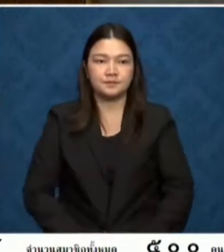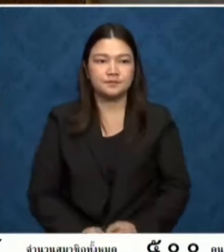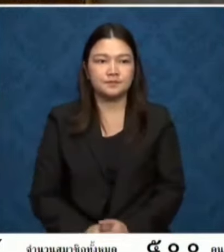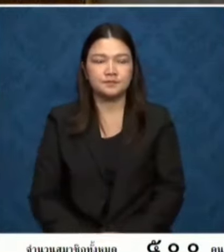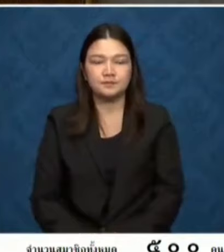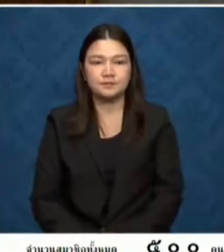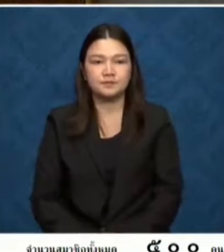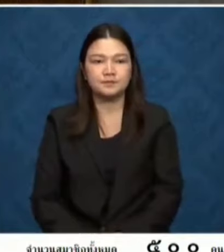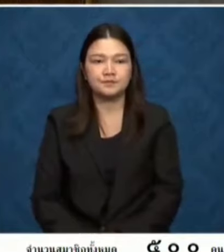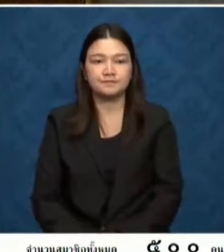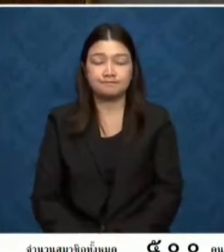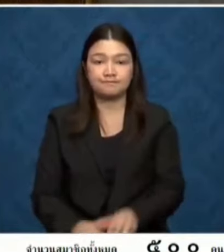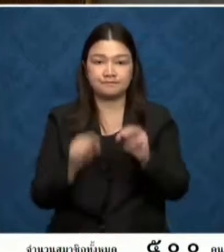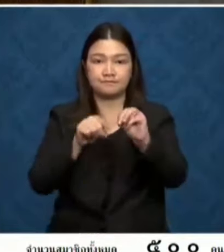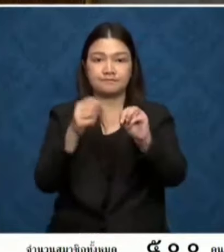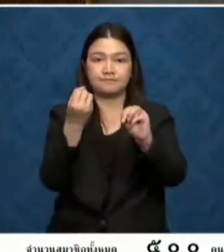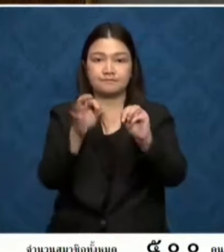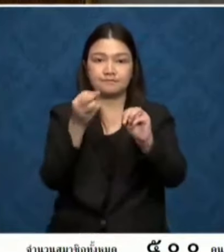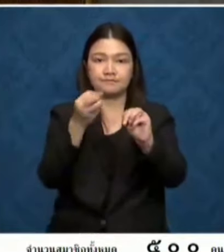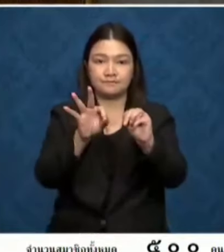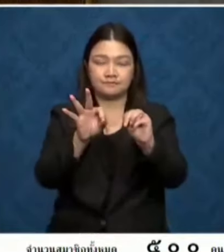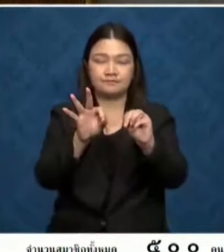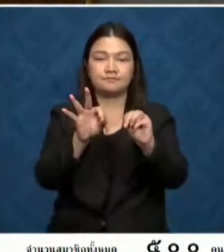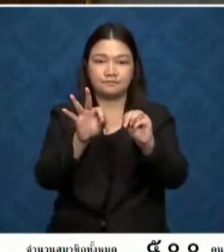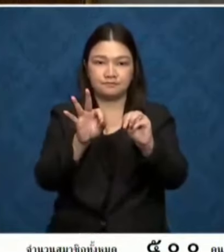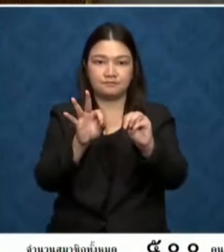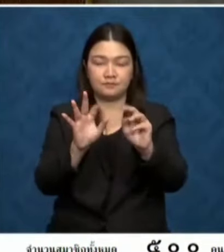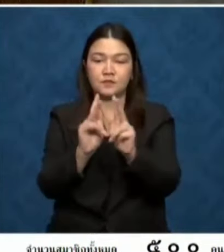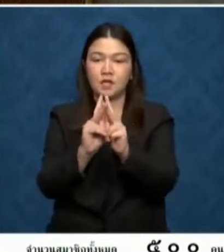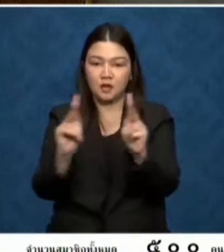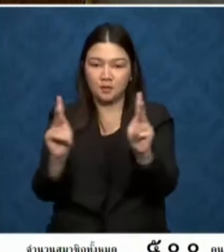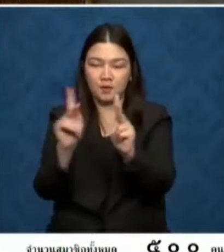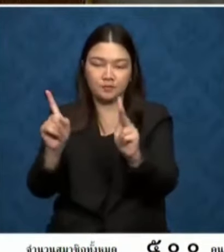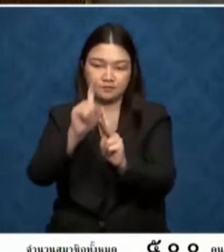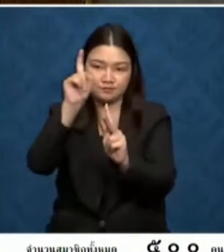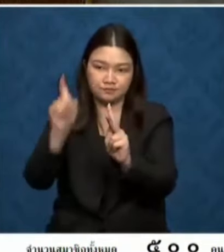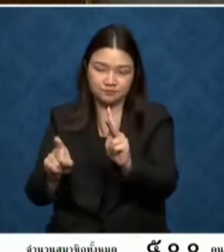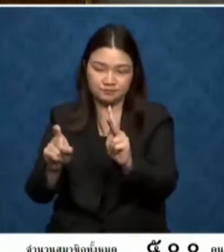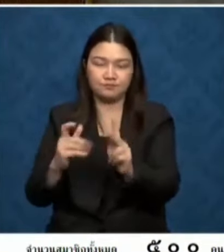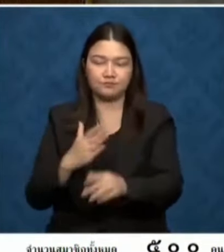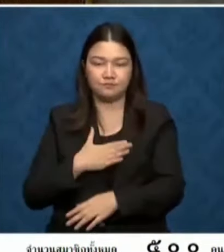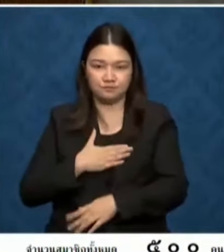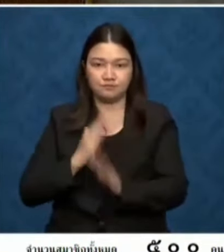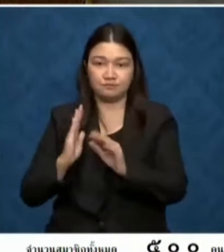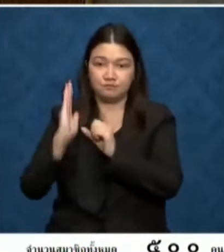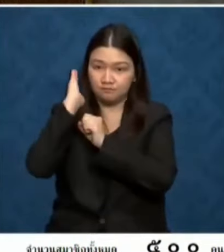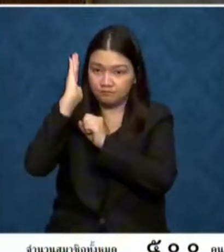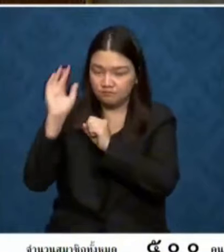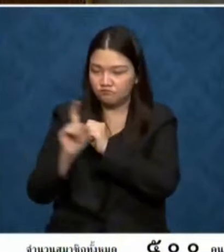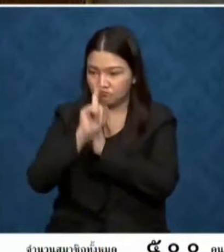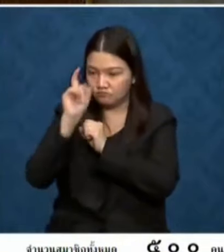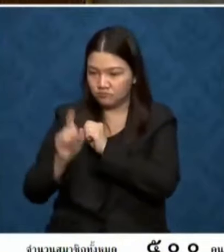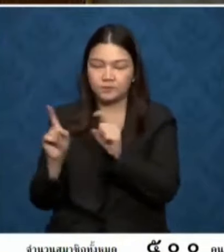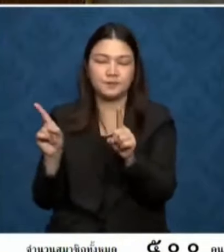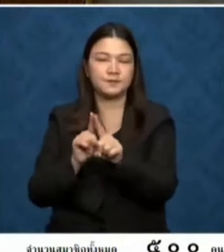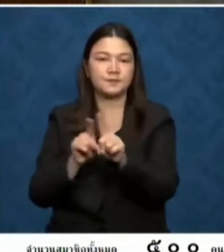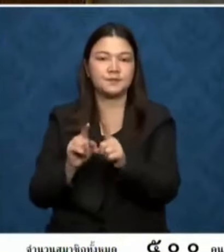มาตรา19นะครับมีผู้กรรมธิการสงวนความเห็นและผู้แปรยติสงวนคำแปรยตินะ